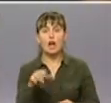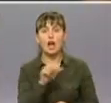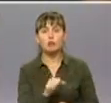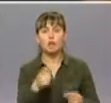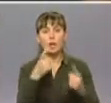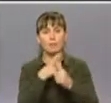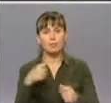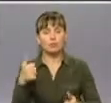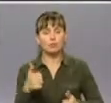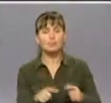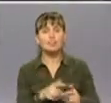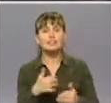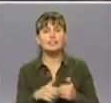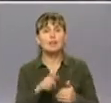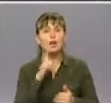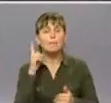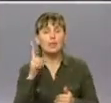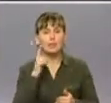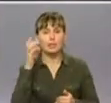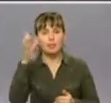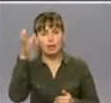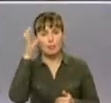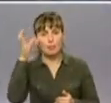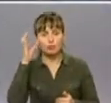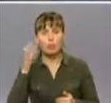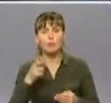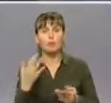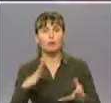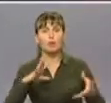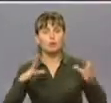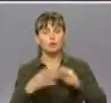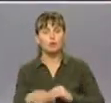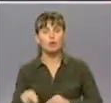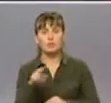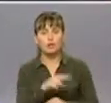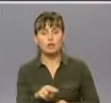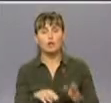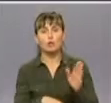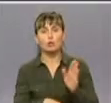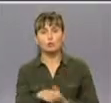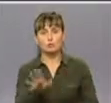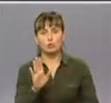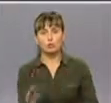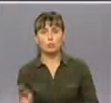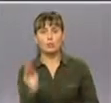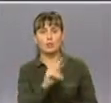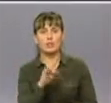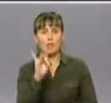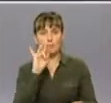объявил конкурс среди молодых драматургов. По его итогам, которые подведут в декабре, лучшая пьеса будет поставлена на